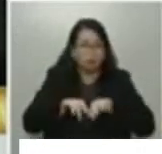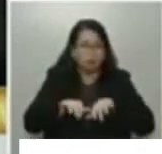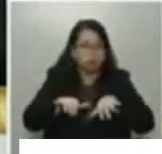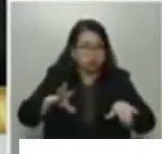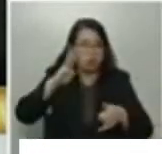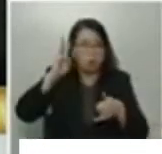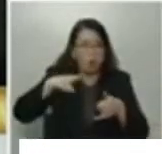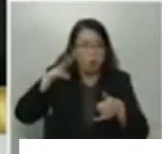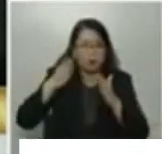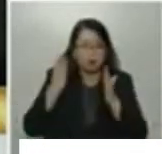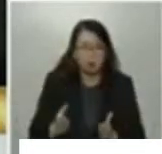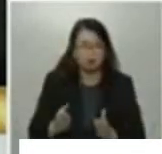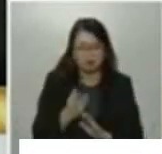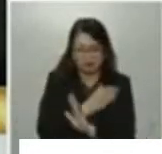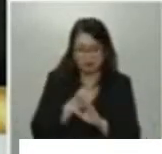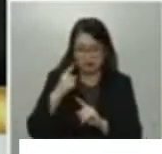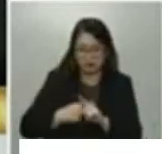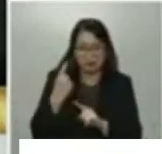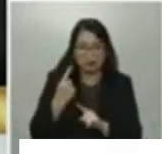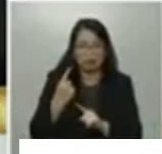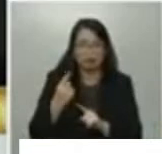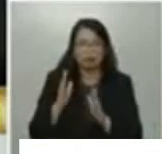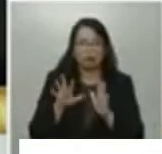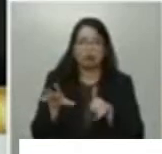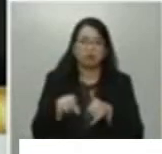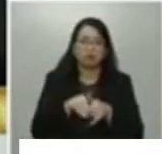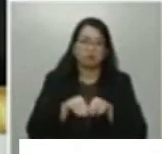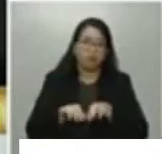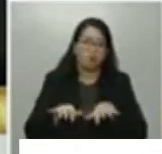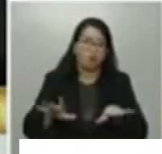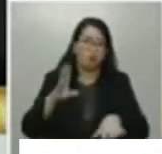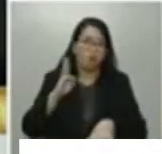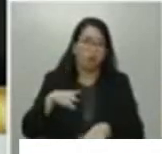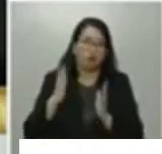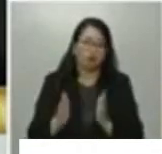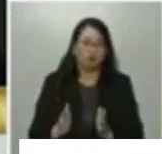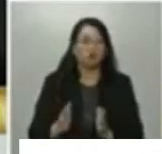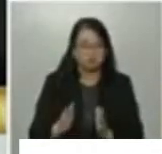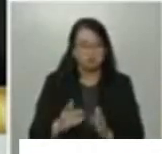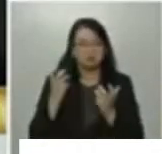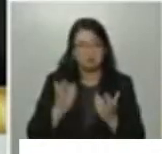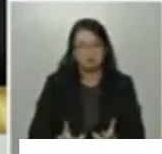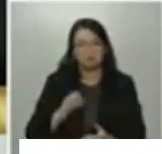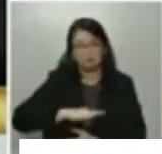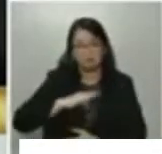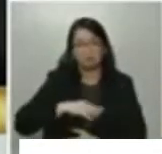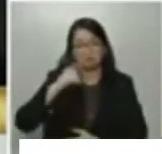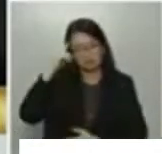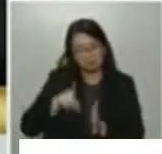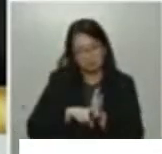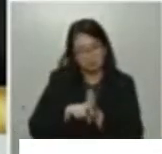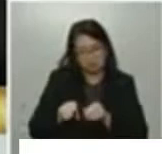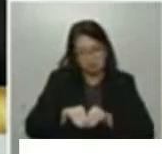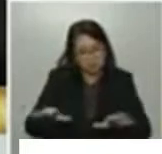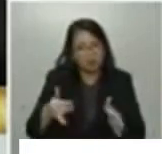ง1เดือนได้ติดเชื้อถึง 6,000 คนแล้วแต่อย่างไรก็ตามครับถึงแม้